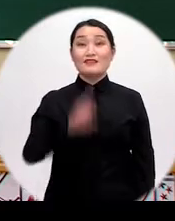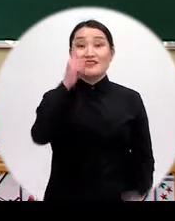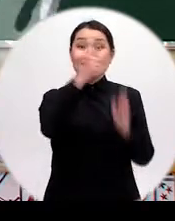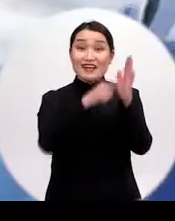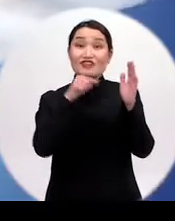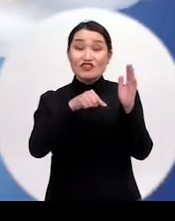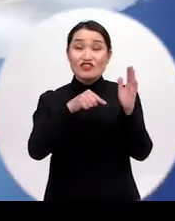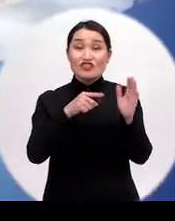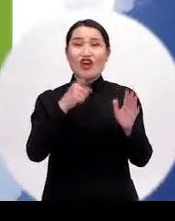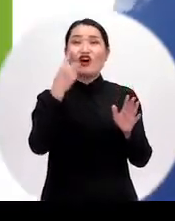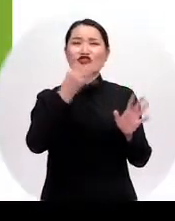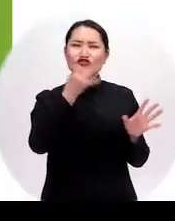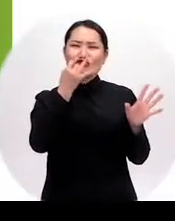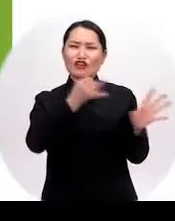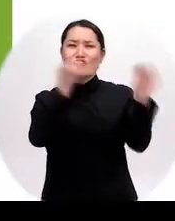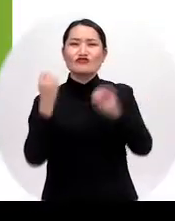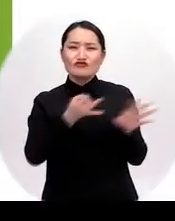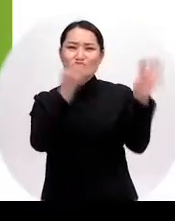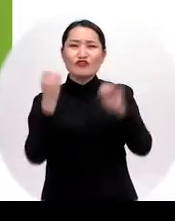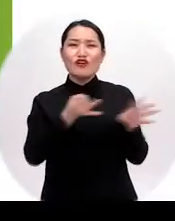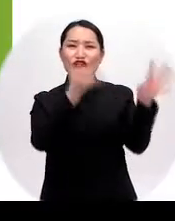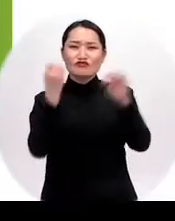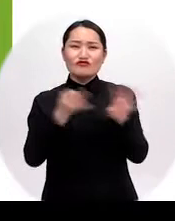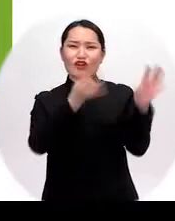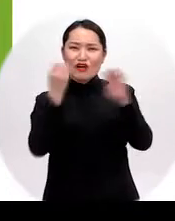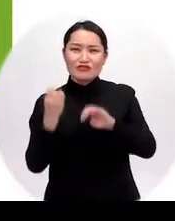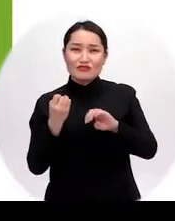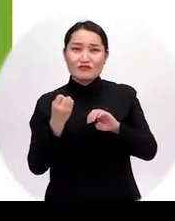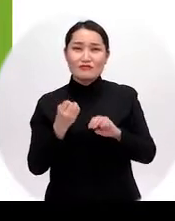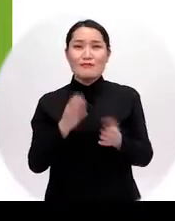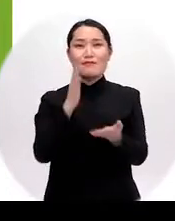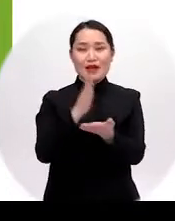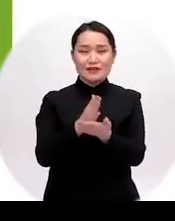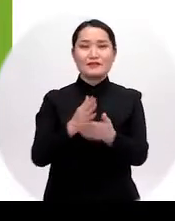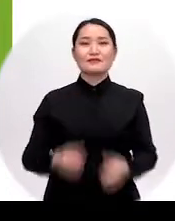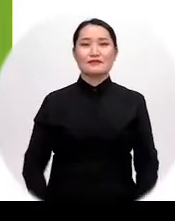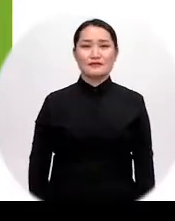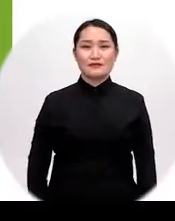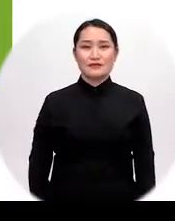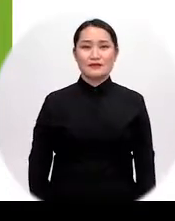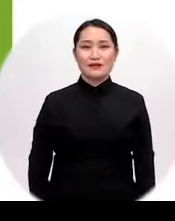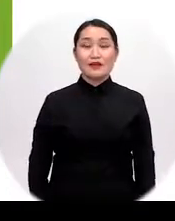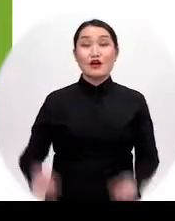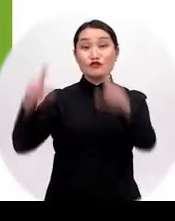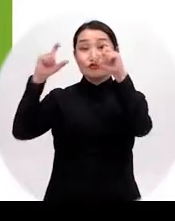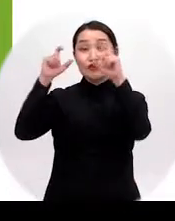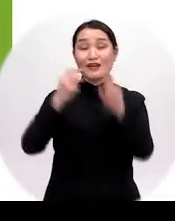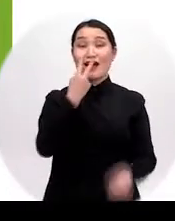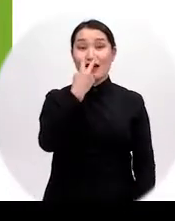сар болдог байх нь байна. За дэлгэцэн дээр гарсан зургийг сүмөрөөр хараараа. Энэ бол